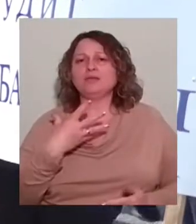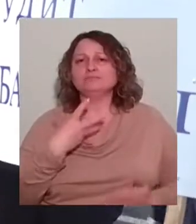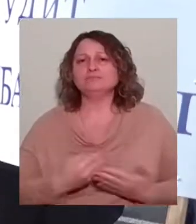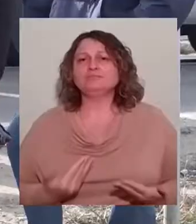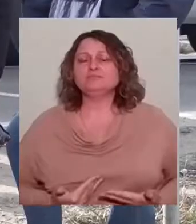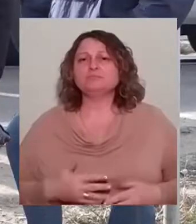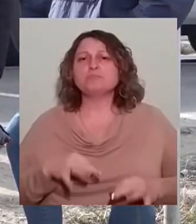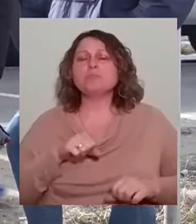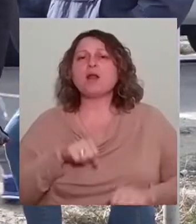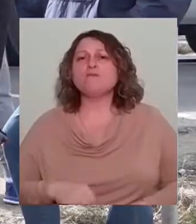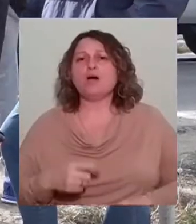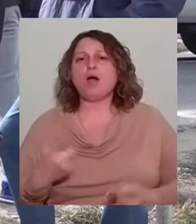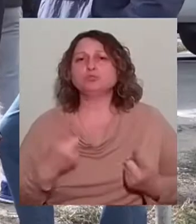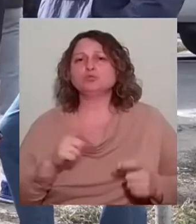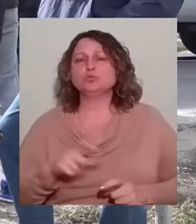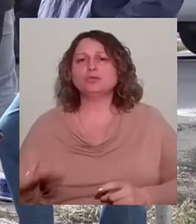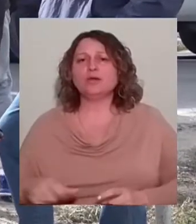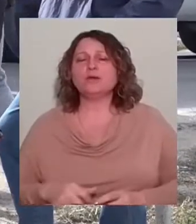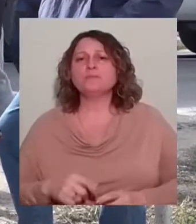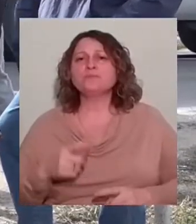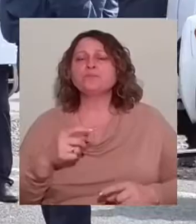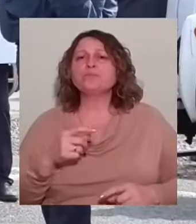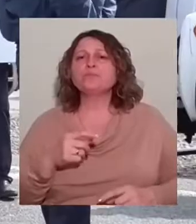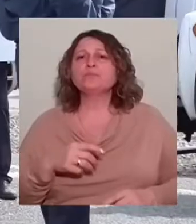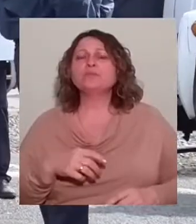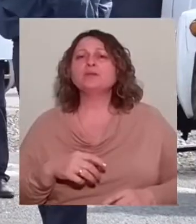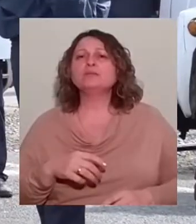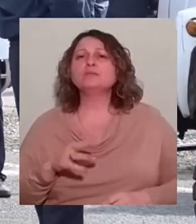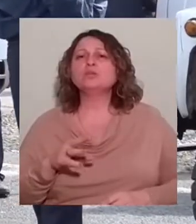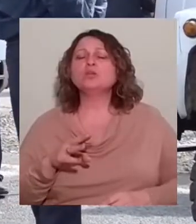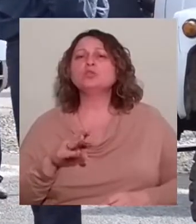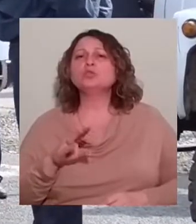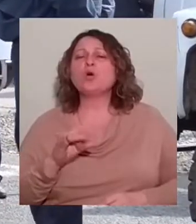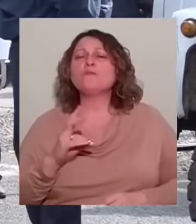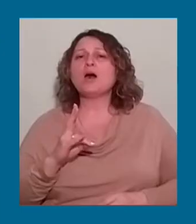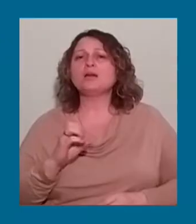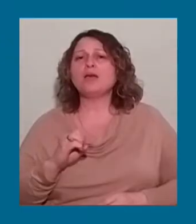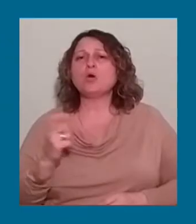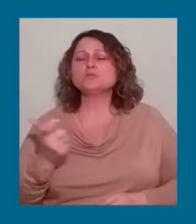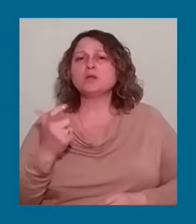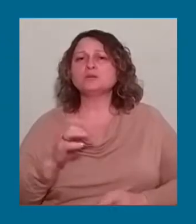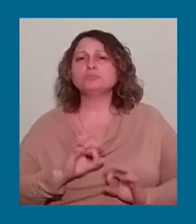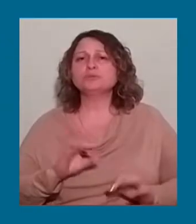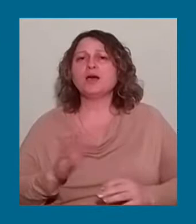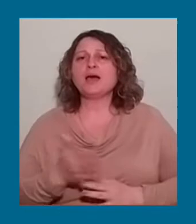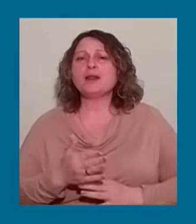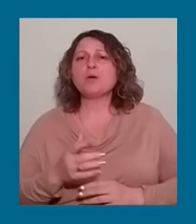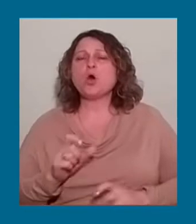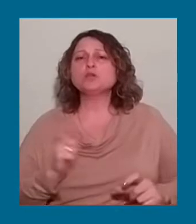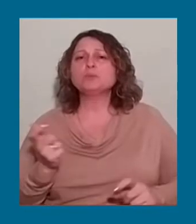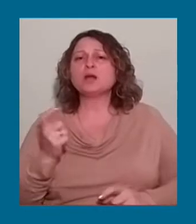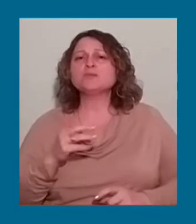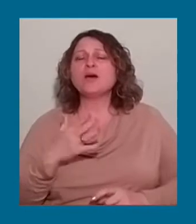режиму спеціалізованого товарно-рибного господарства прокоментували у Держрибагентстві. Та територія, на